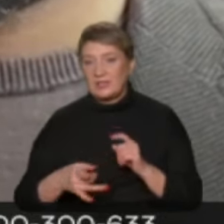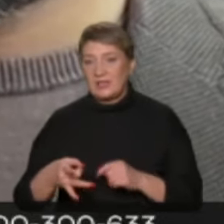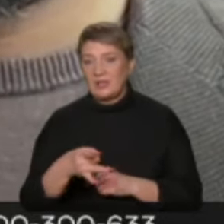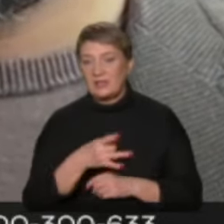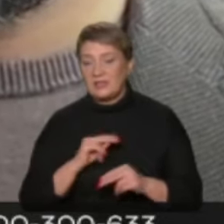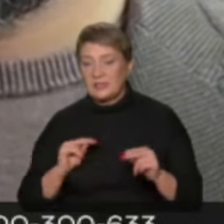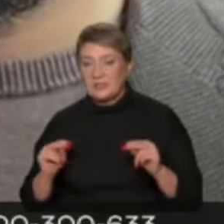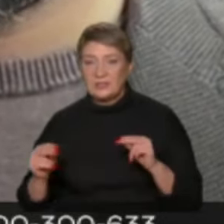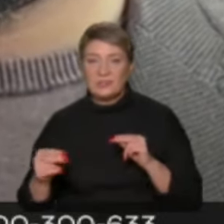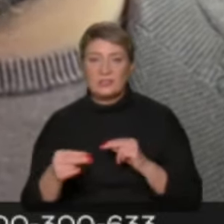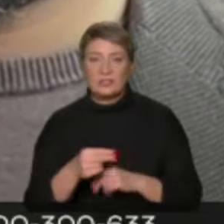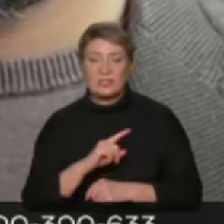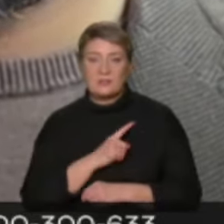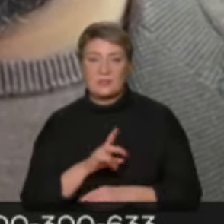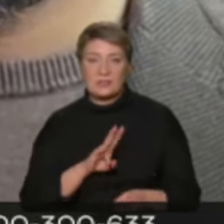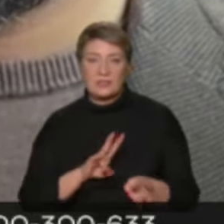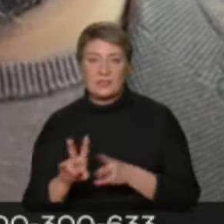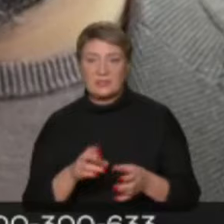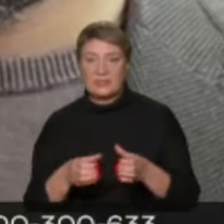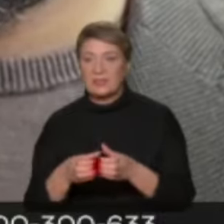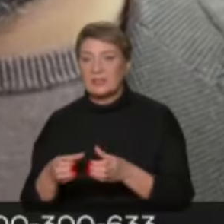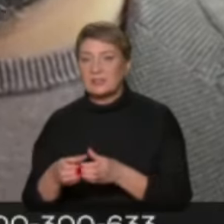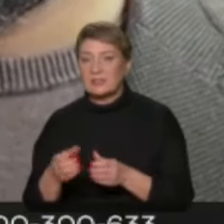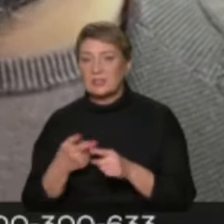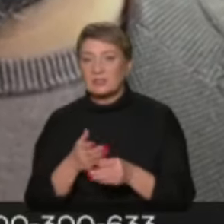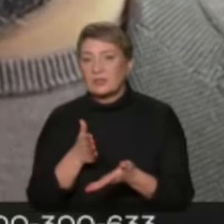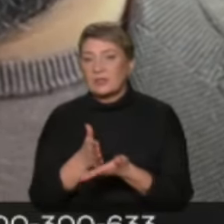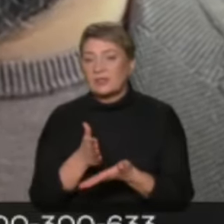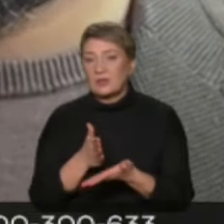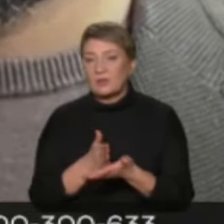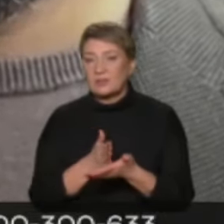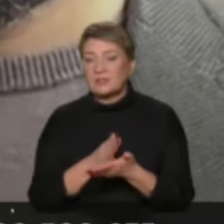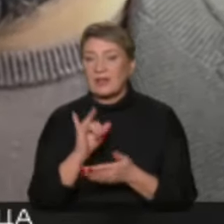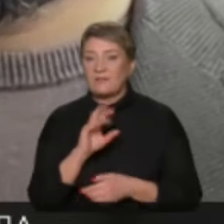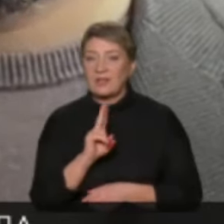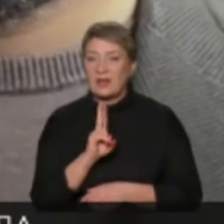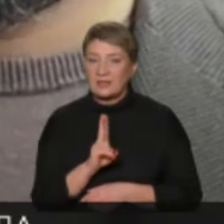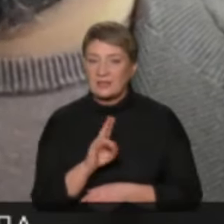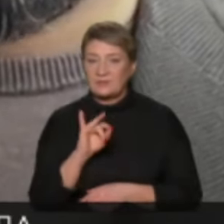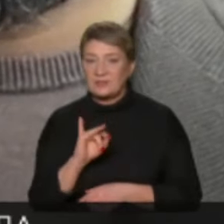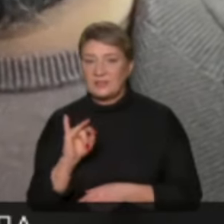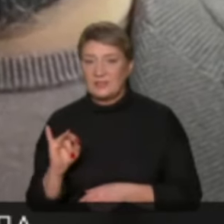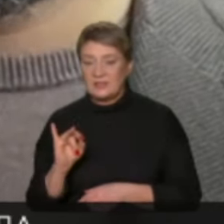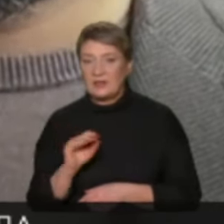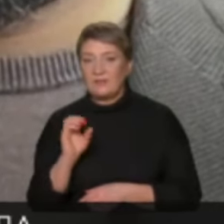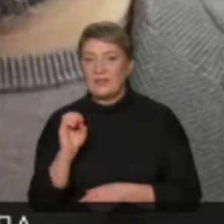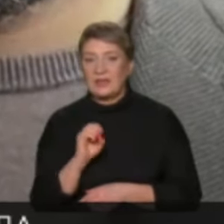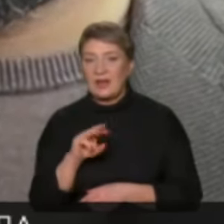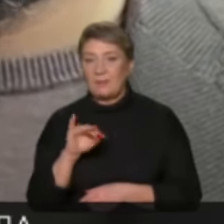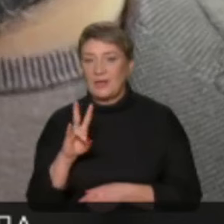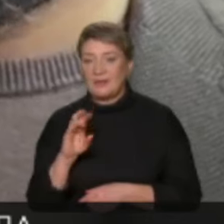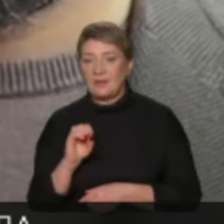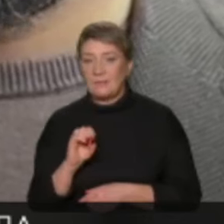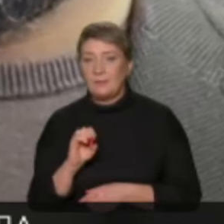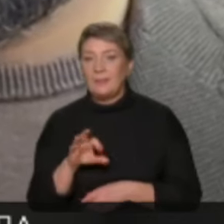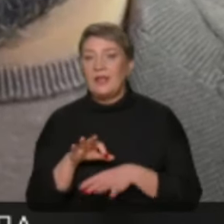свои прокси-силы, террористические прокси-силы, которые находятся в Ираке, в Сирии, в Йемене. То есть идет